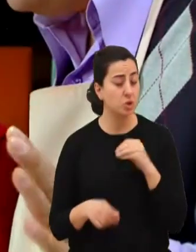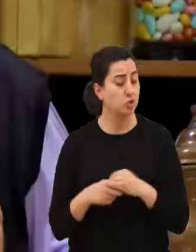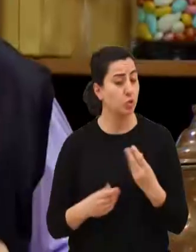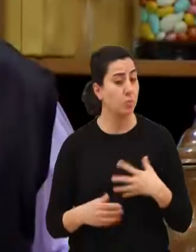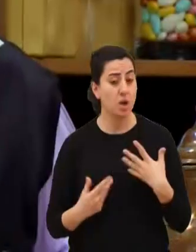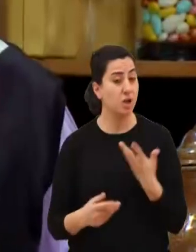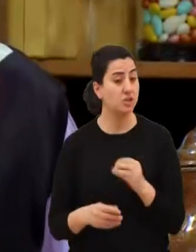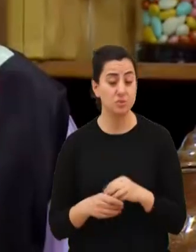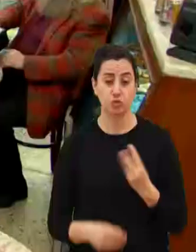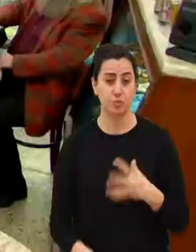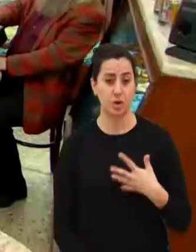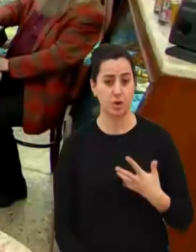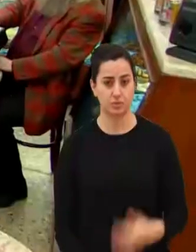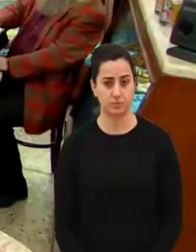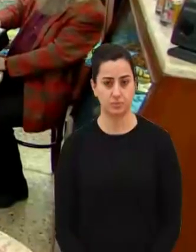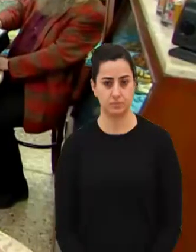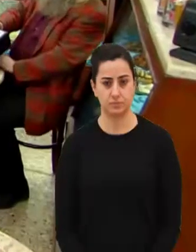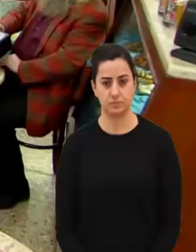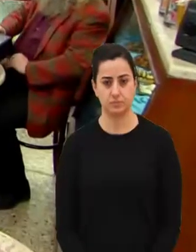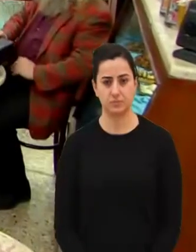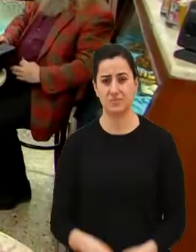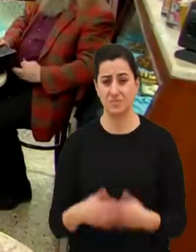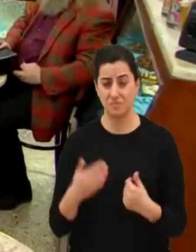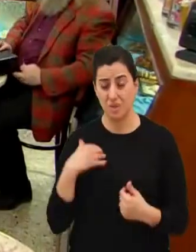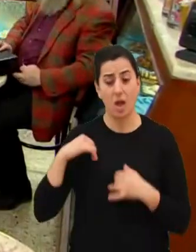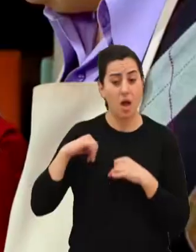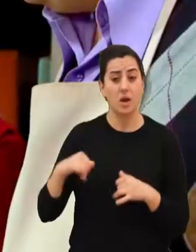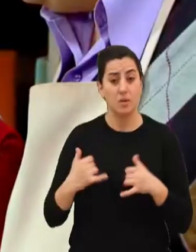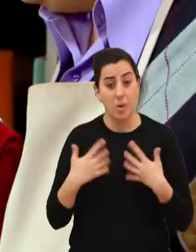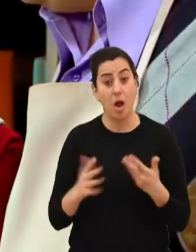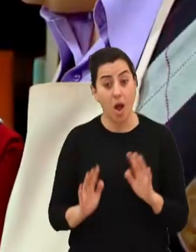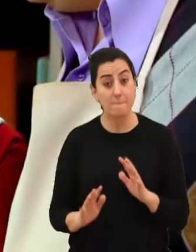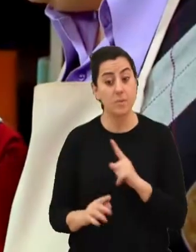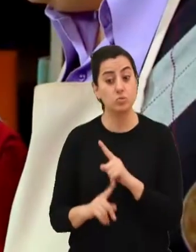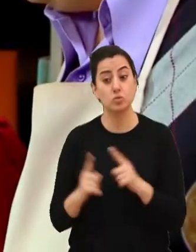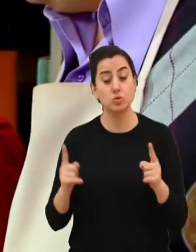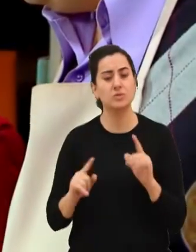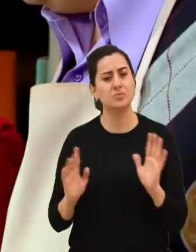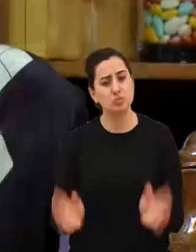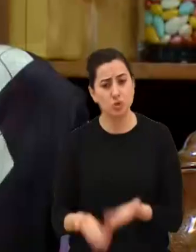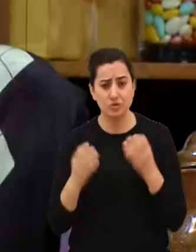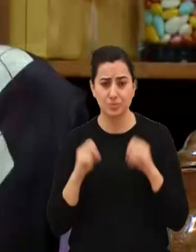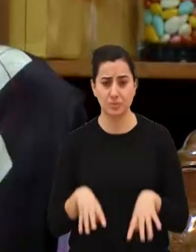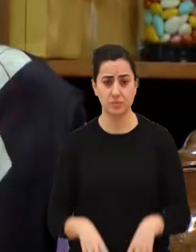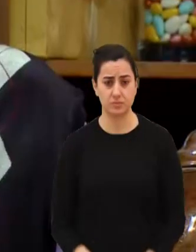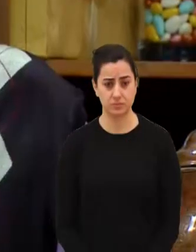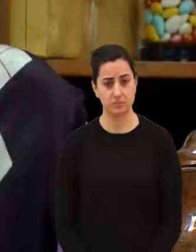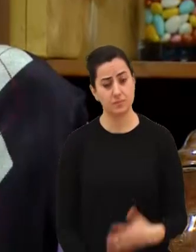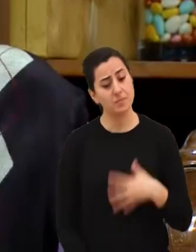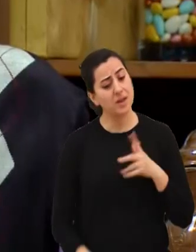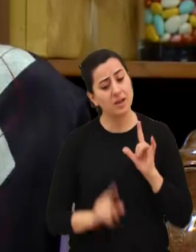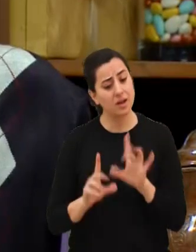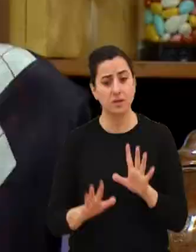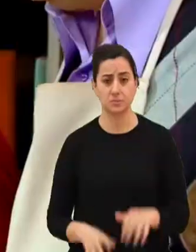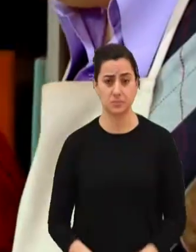ediyorum Elvan içinde ne var acayip. Ya tamam ben de merak ediyorum baba ama sen abarttın biraz boş ver. Merak